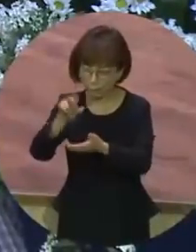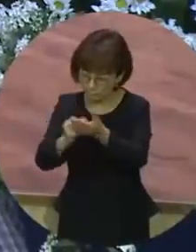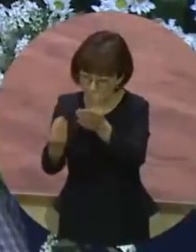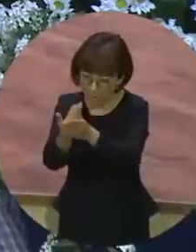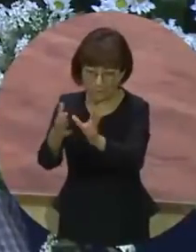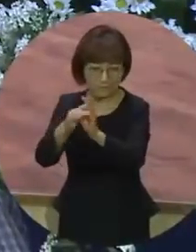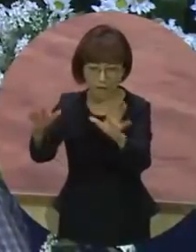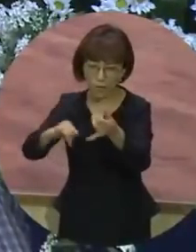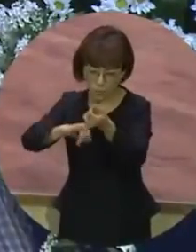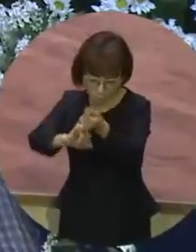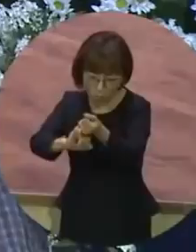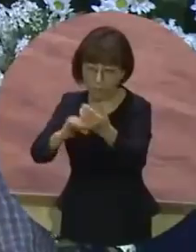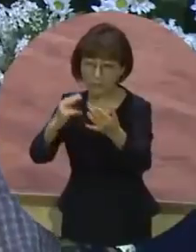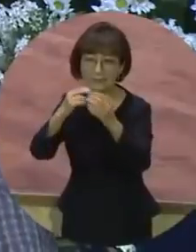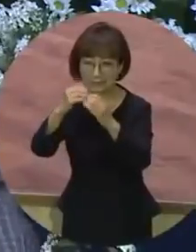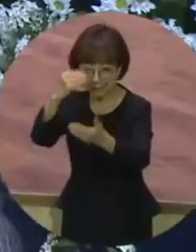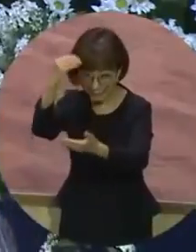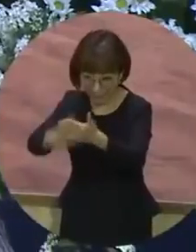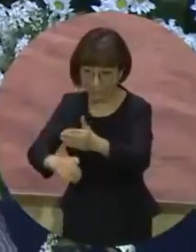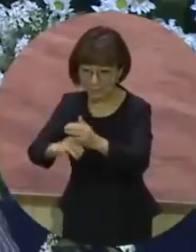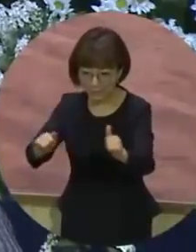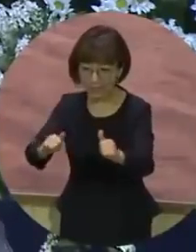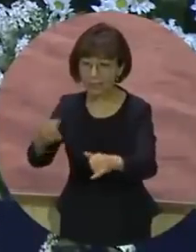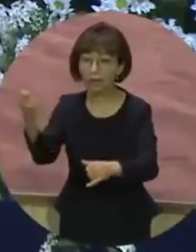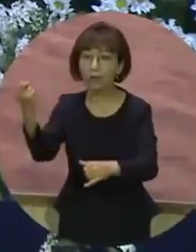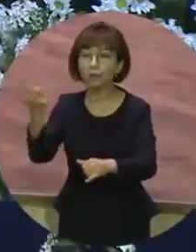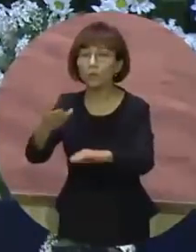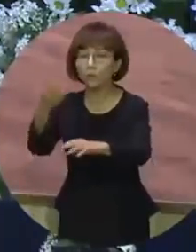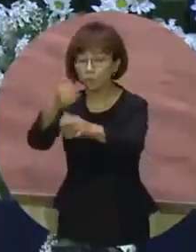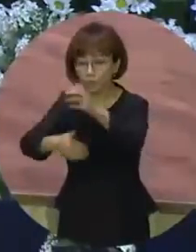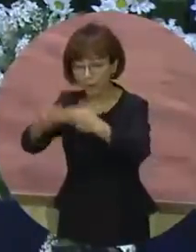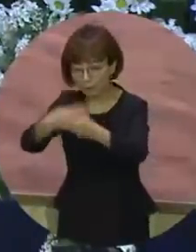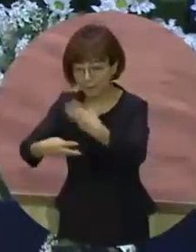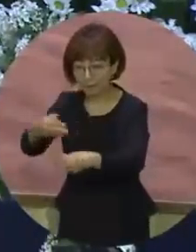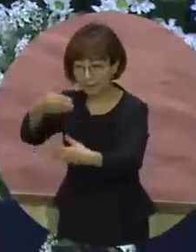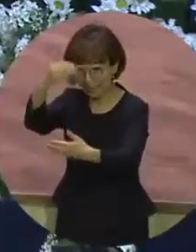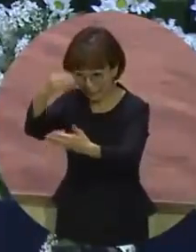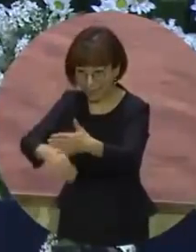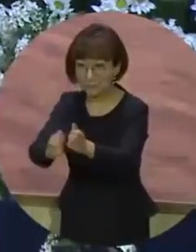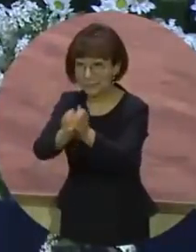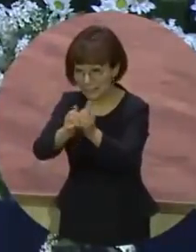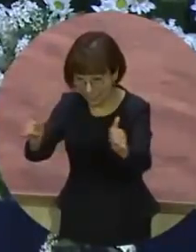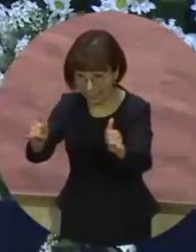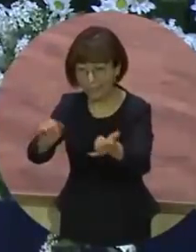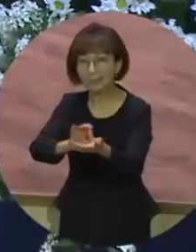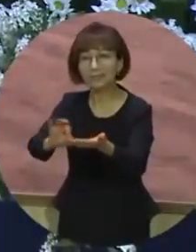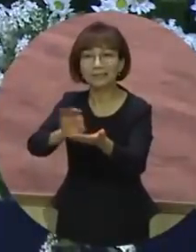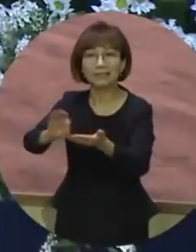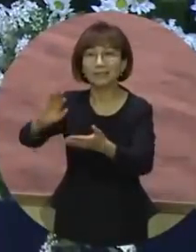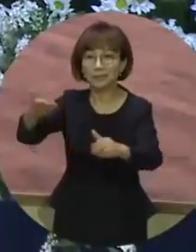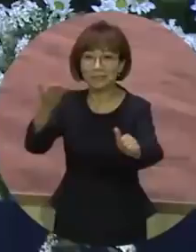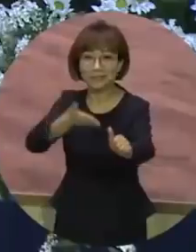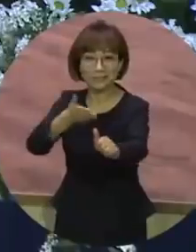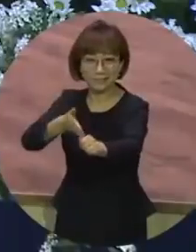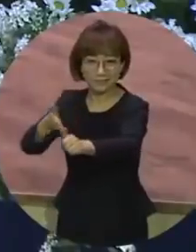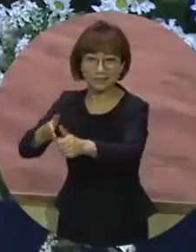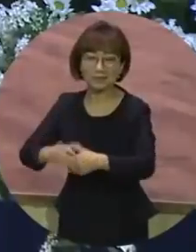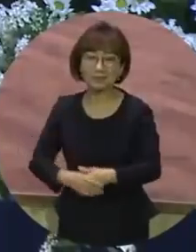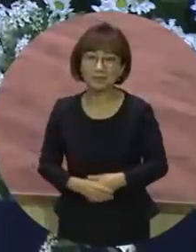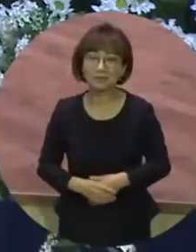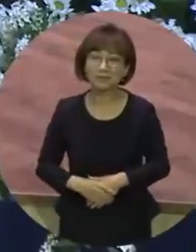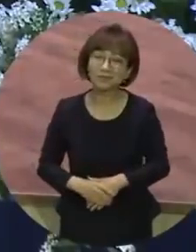바랍니다. 정말로 복음 회복, 렘넌트 회복, 교회 회복의 주역으로 쓰임 받은 교회 당 안에는